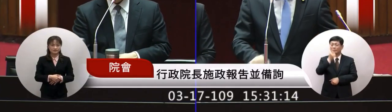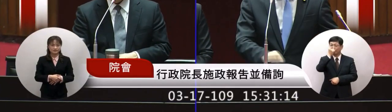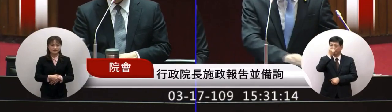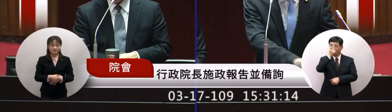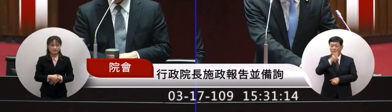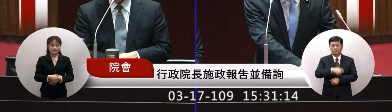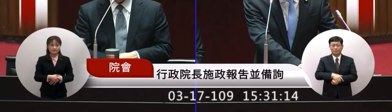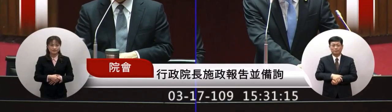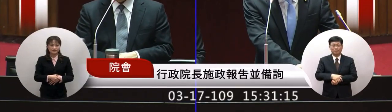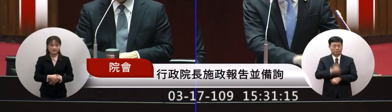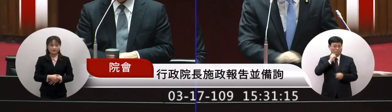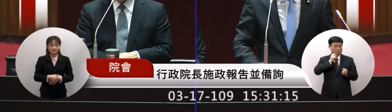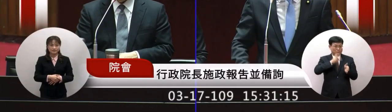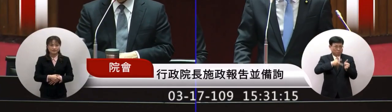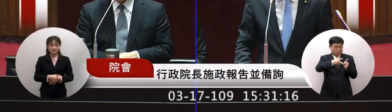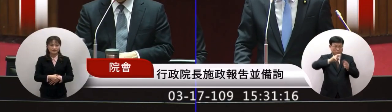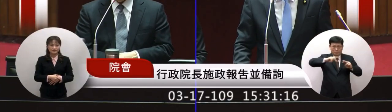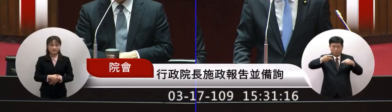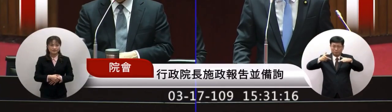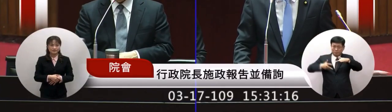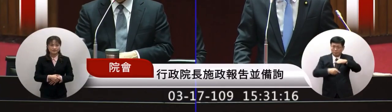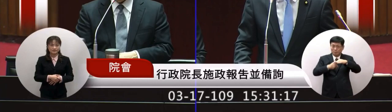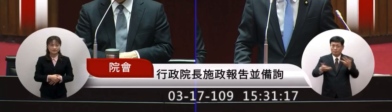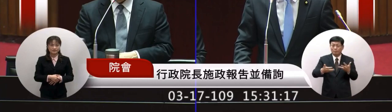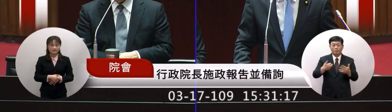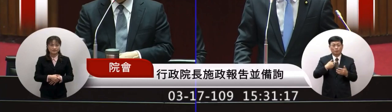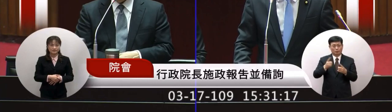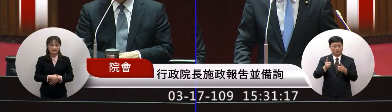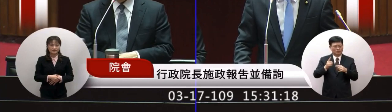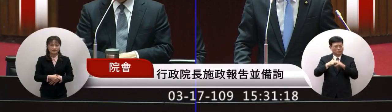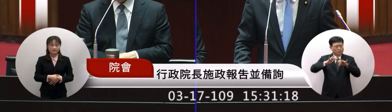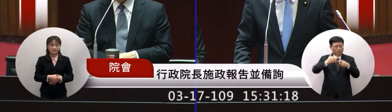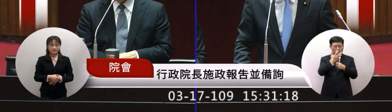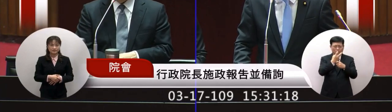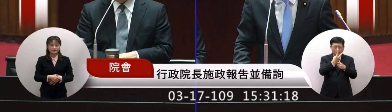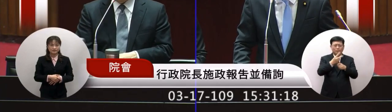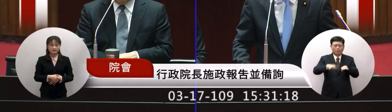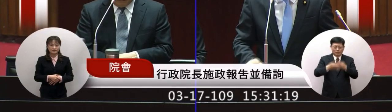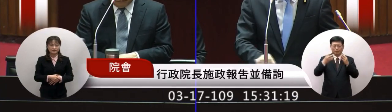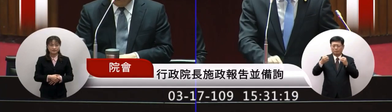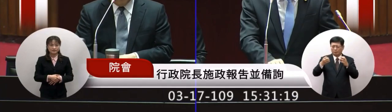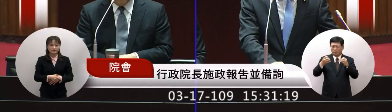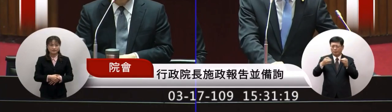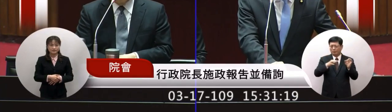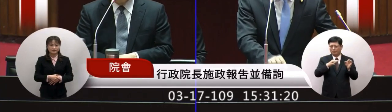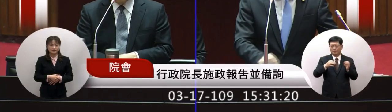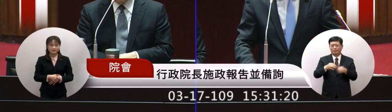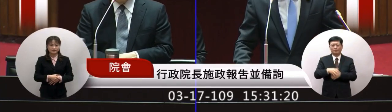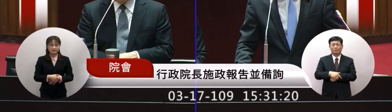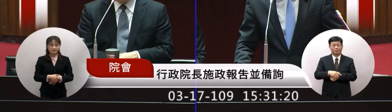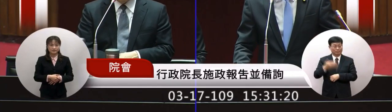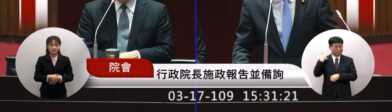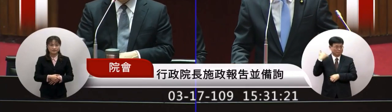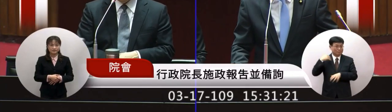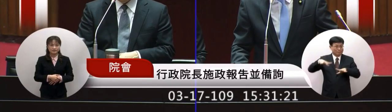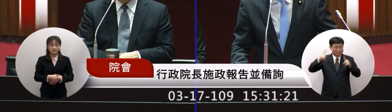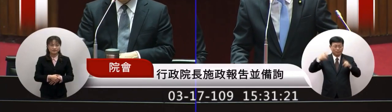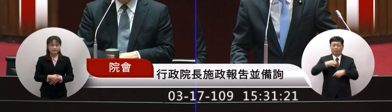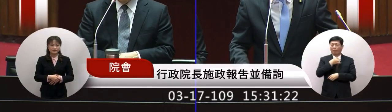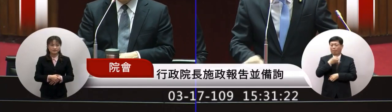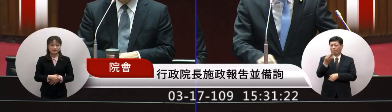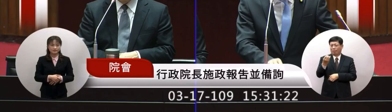哈，铁基路地下化的代志，咱对民国八十二年就开始讲对吧？啊，迄当阵拢无